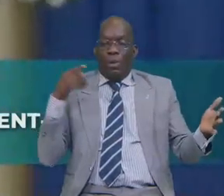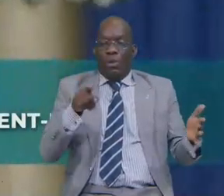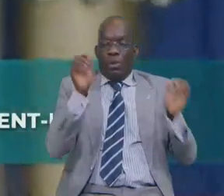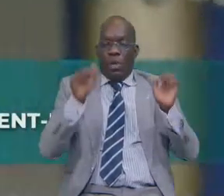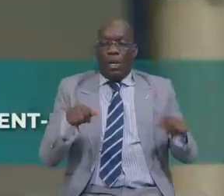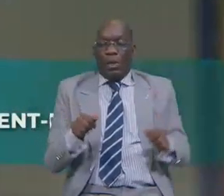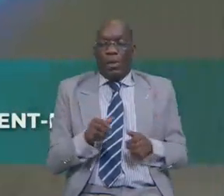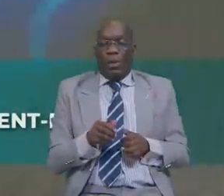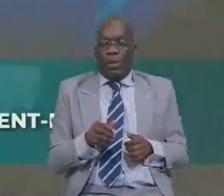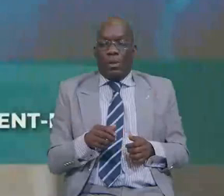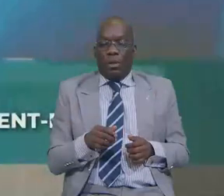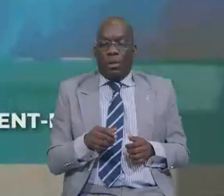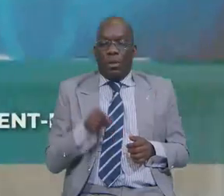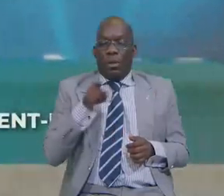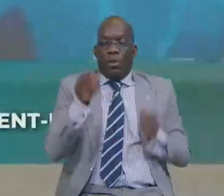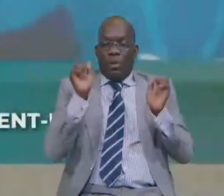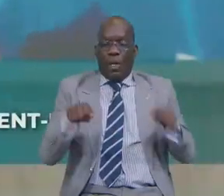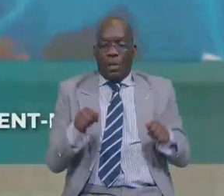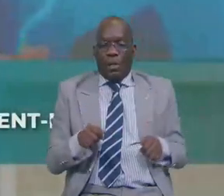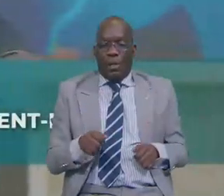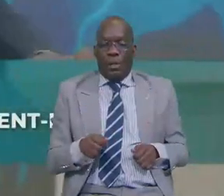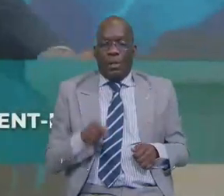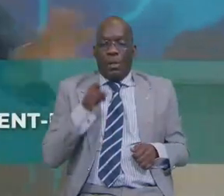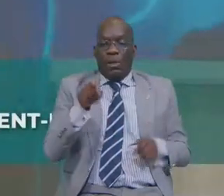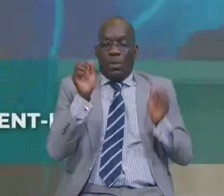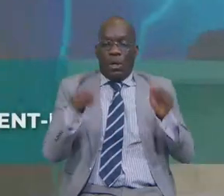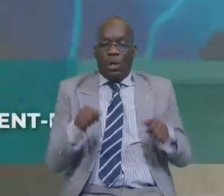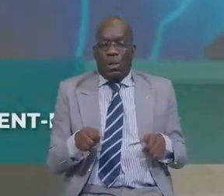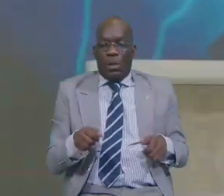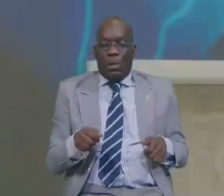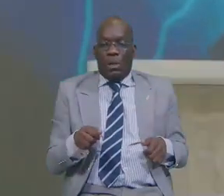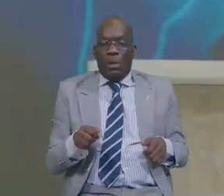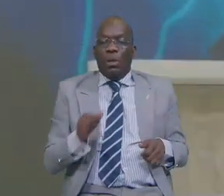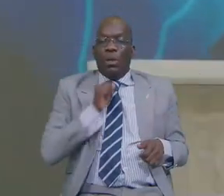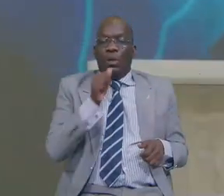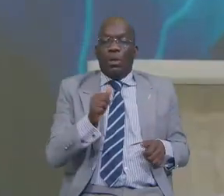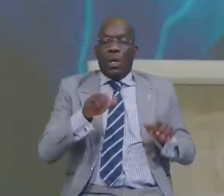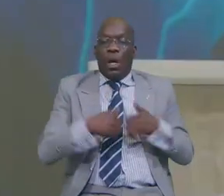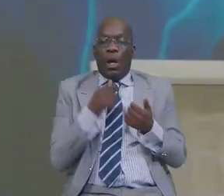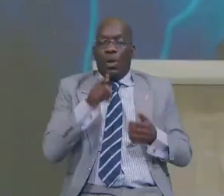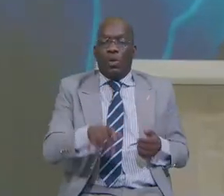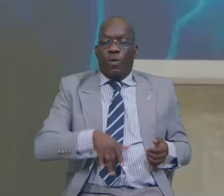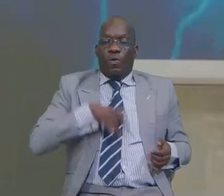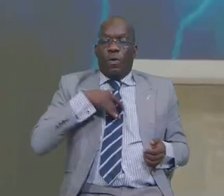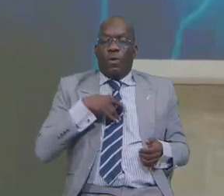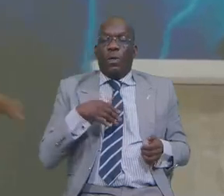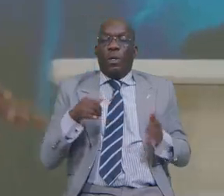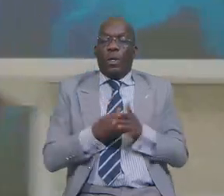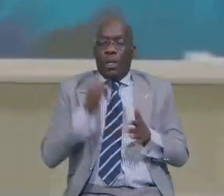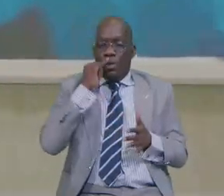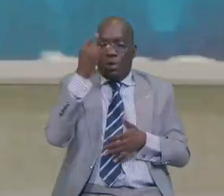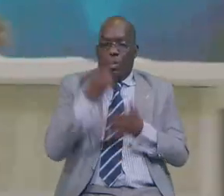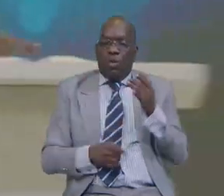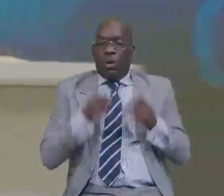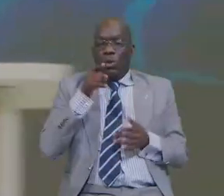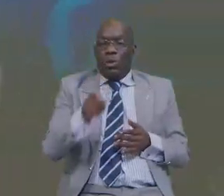Tu peux. Tu peux. Tu peux. Ce n'est pas ce que tu sens, ce n'est pas ce que tu crois.